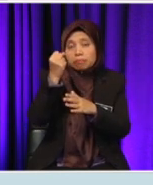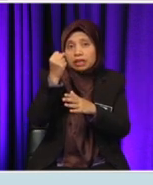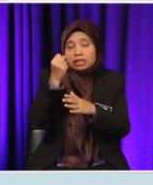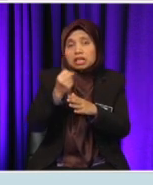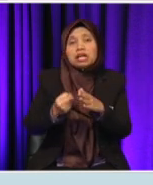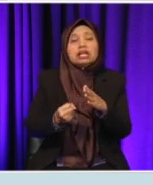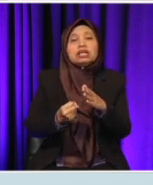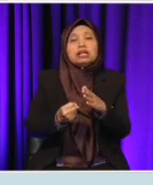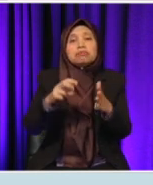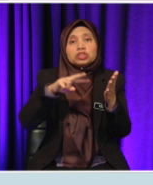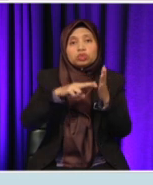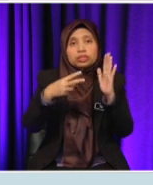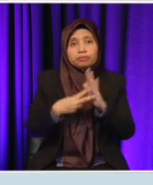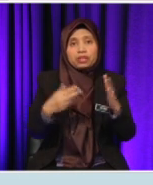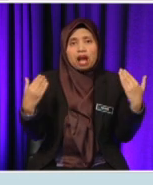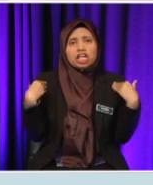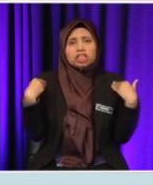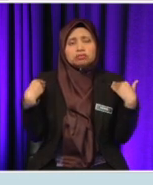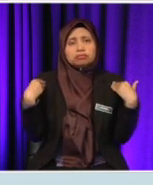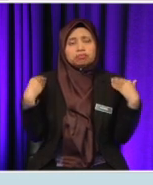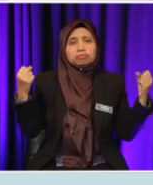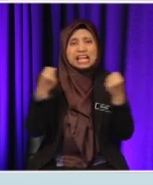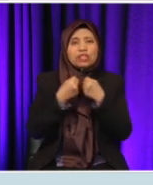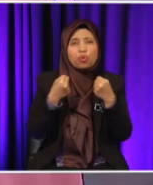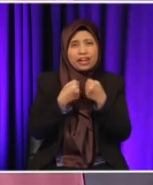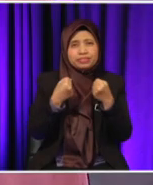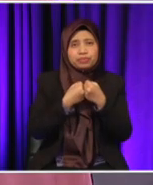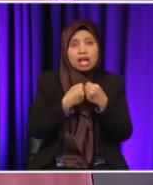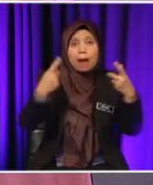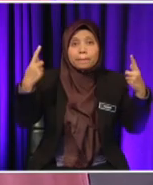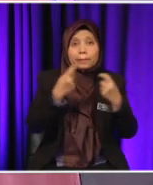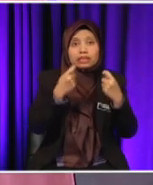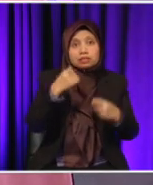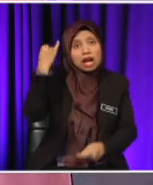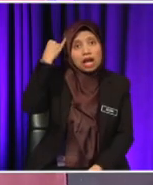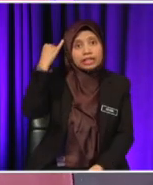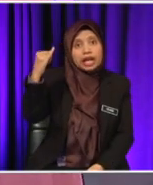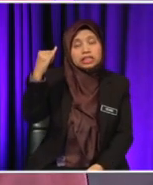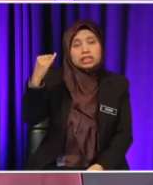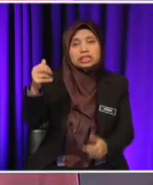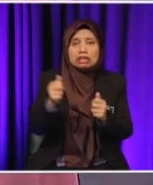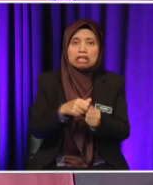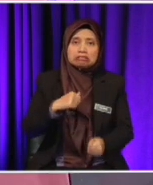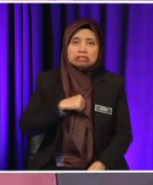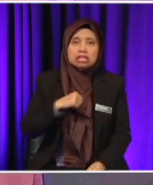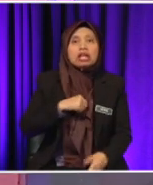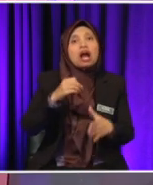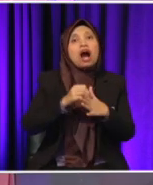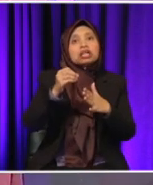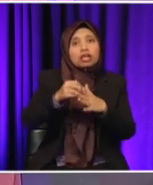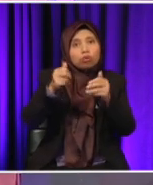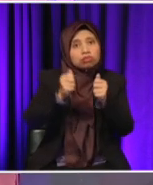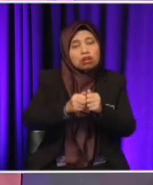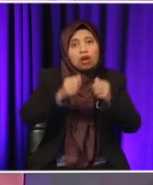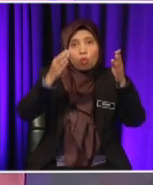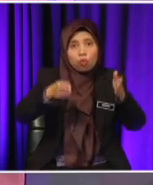pemikiran maknanya adalah konflik maksudnya pertentangan AIDS dengan sama adik dengan diri sendiri ataupun dengan watak yang